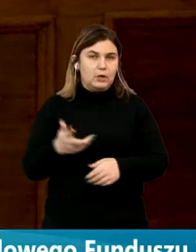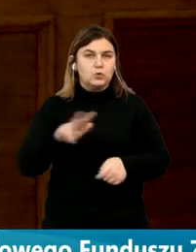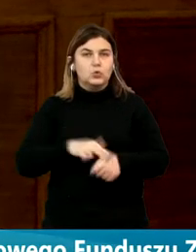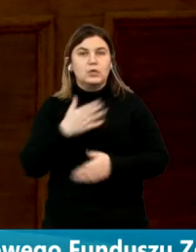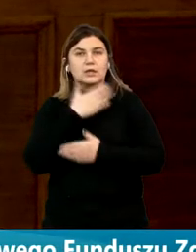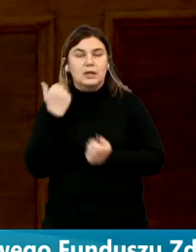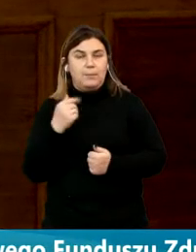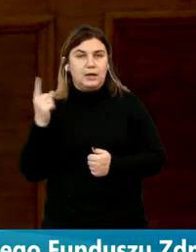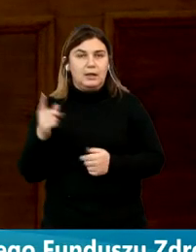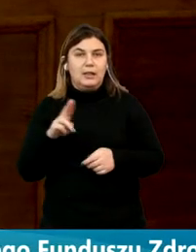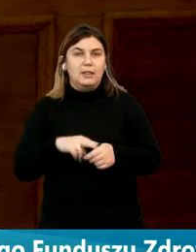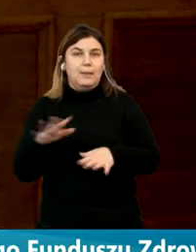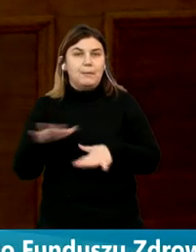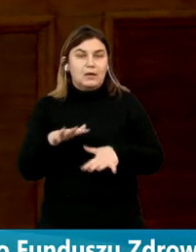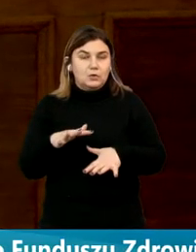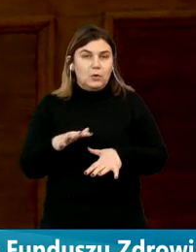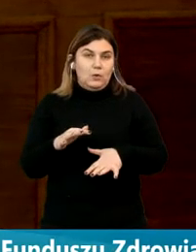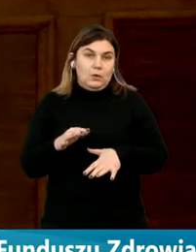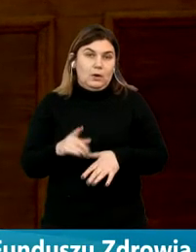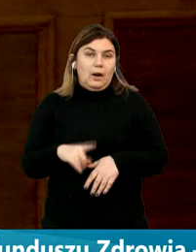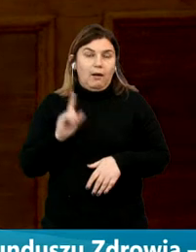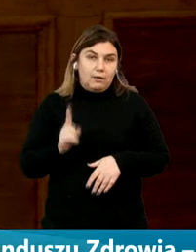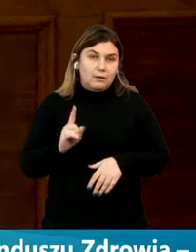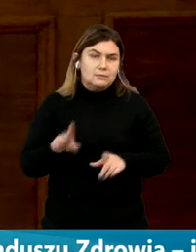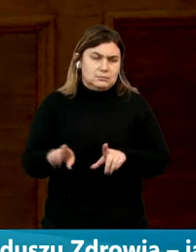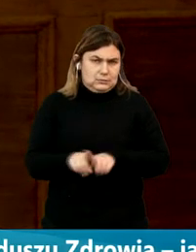na placu, ale też mają